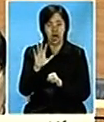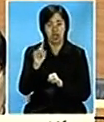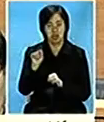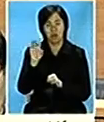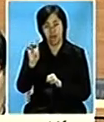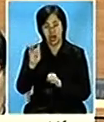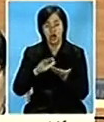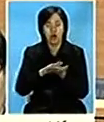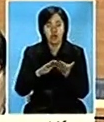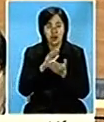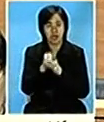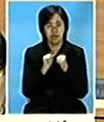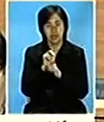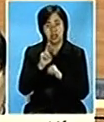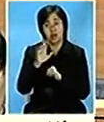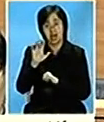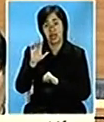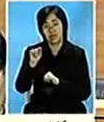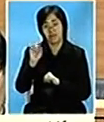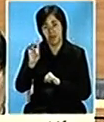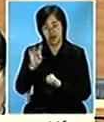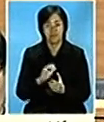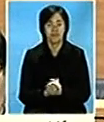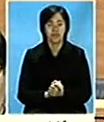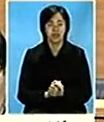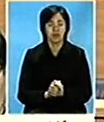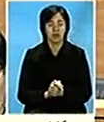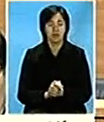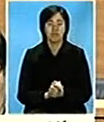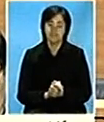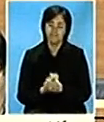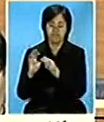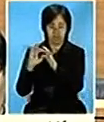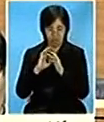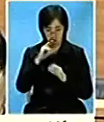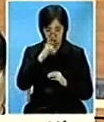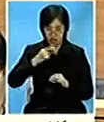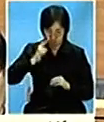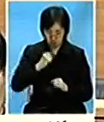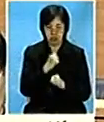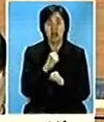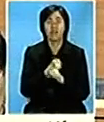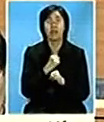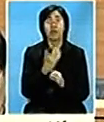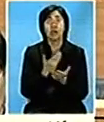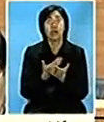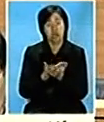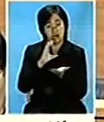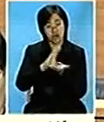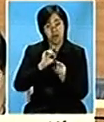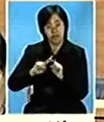2528โทษนะฮะ2528เพราะฉะนั้นเนี่ยมันมีภาระผูกพันกับเราการที่เราจะทำงบประมาณนั้นนะ